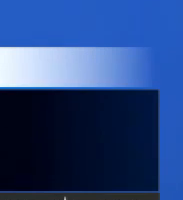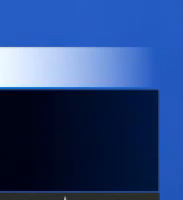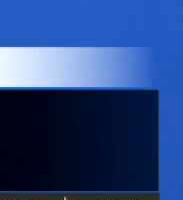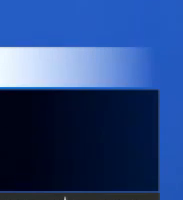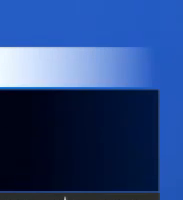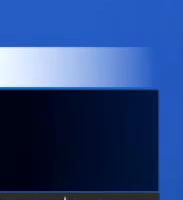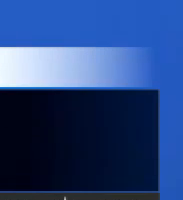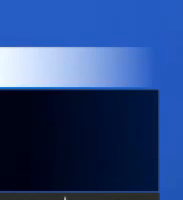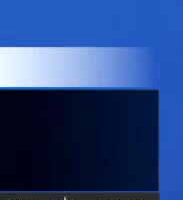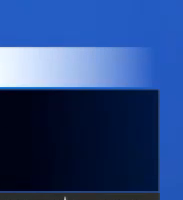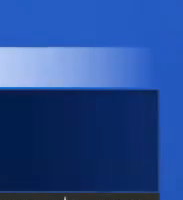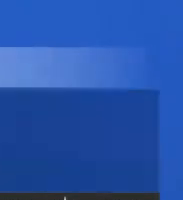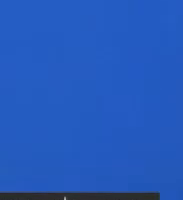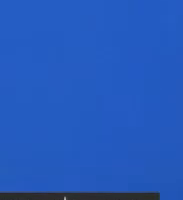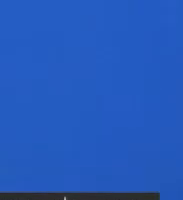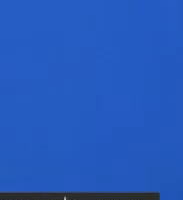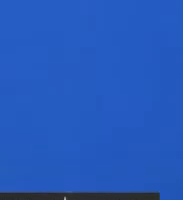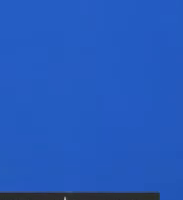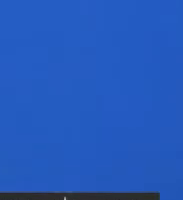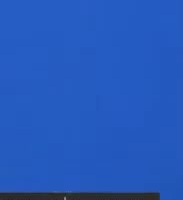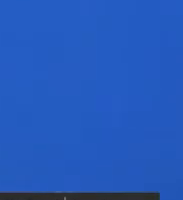게 의견은 절대로 아닙니다.